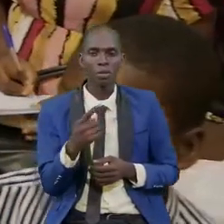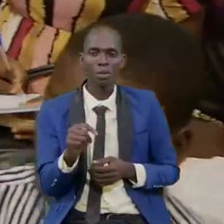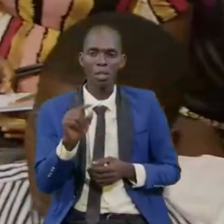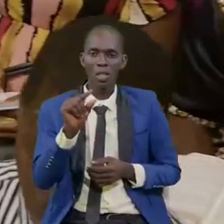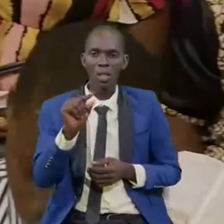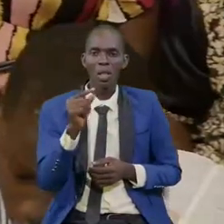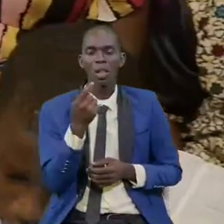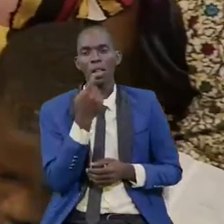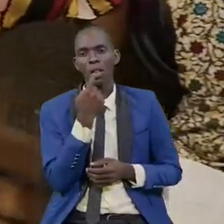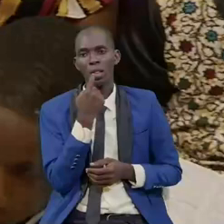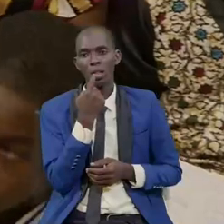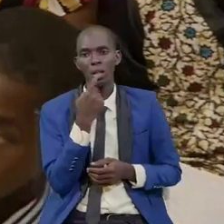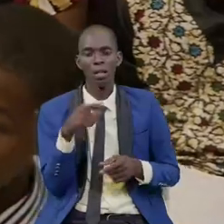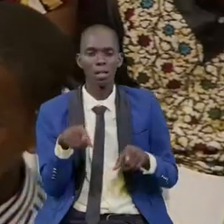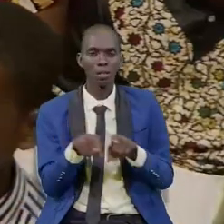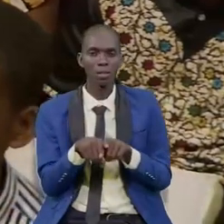de la petite langue